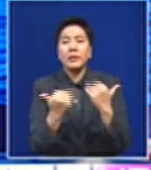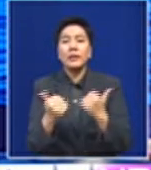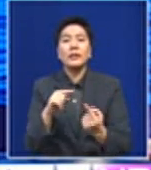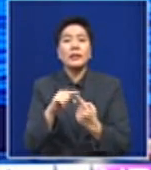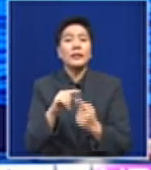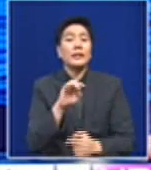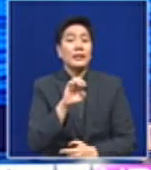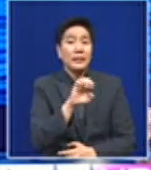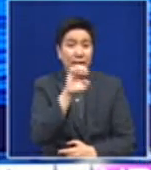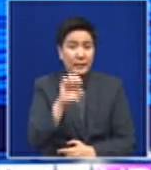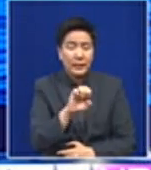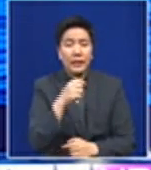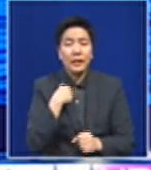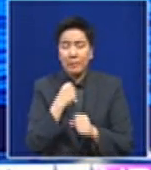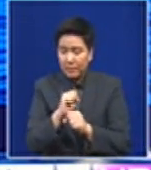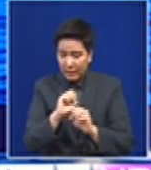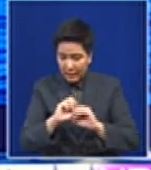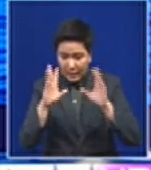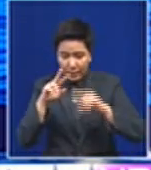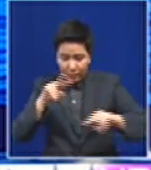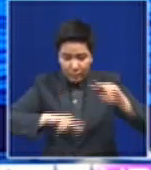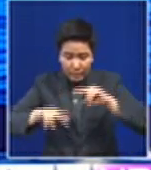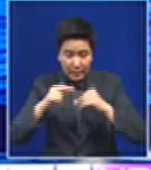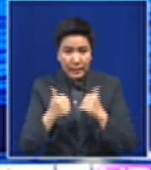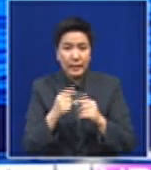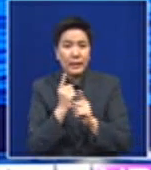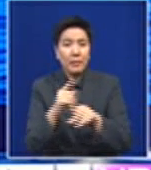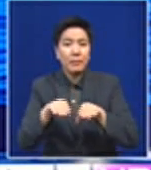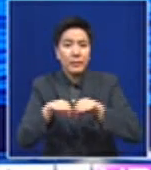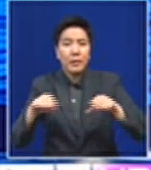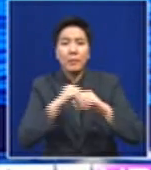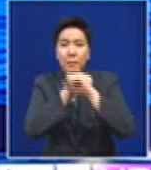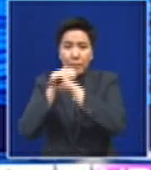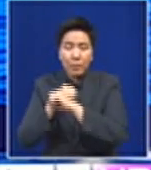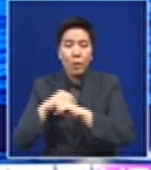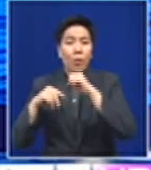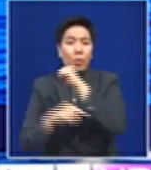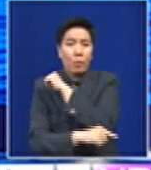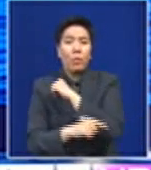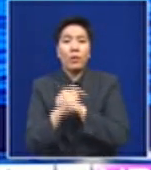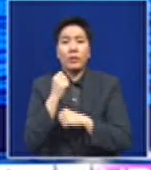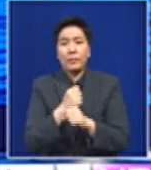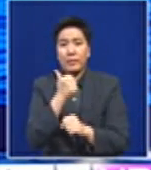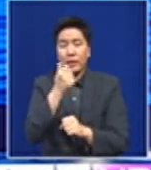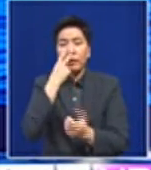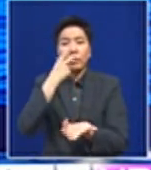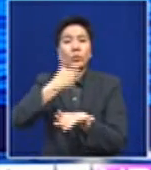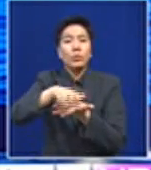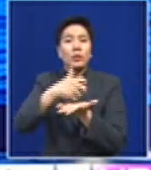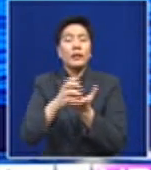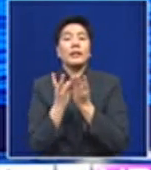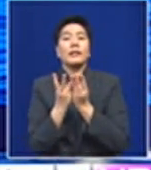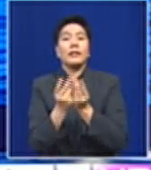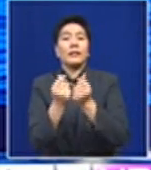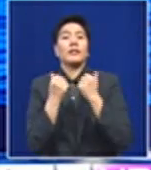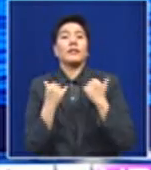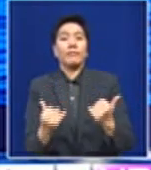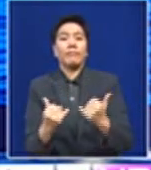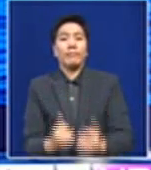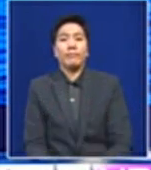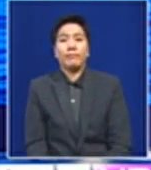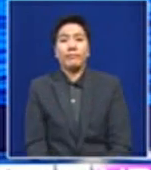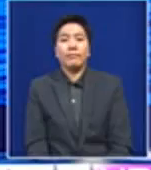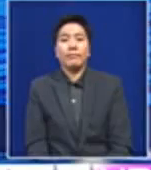ว่า e-bidding เป็นไปอย่างโปร่งใสและก็มีมาตรฐานป้องกันการทุจริตและคอร์รัปชันได้รายละเอียดจะเป็นอย่างไรไปติดตามได้จากรายงาน